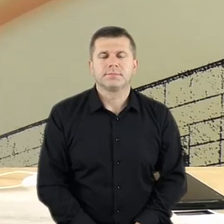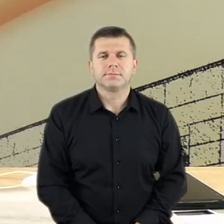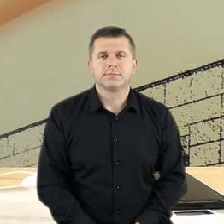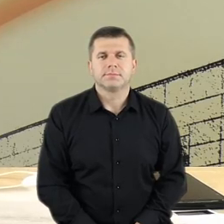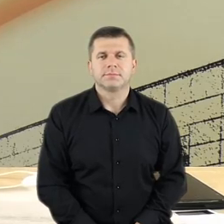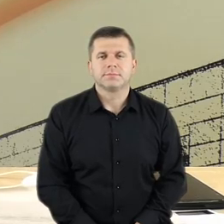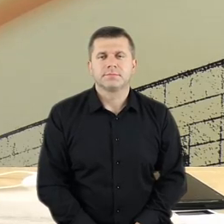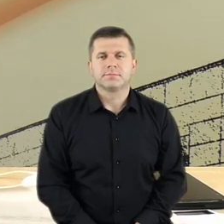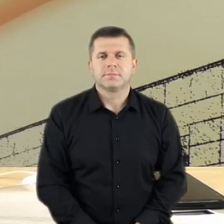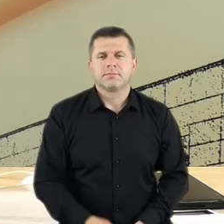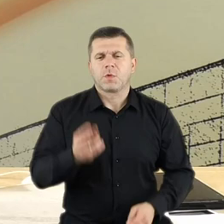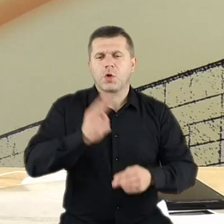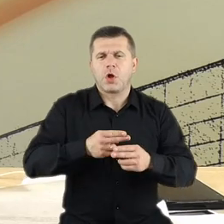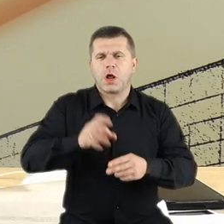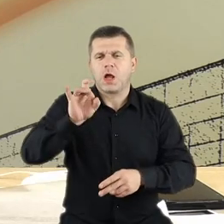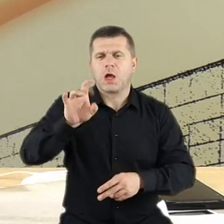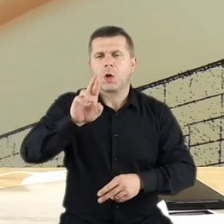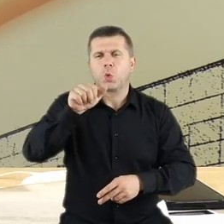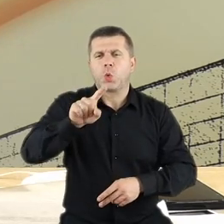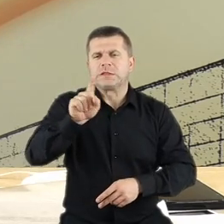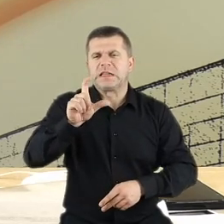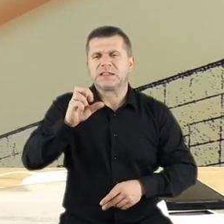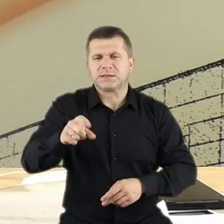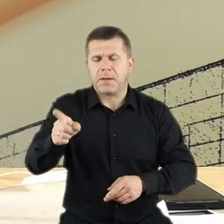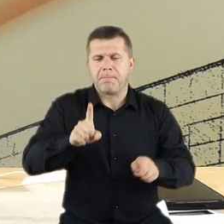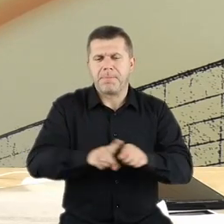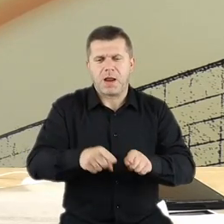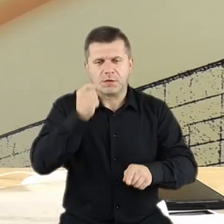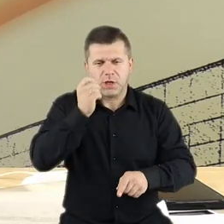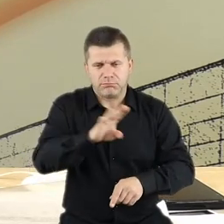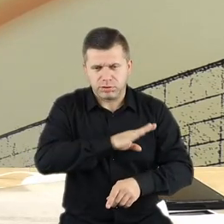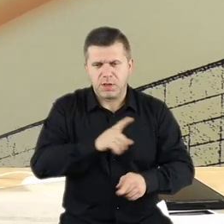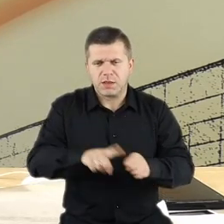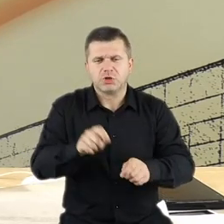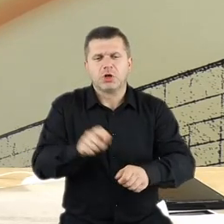na gruźlicę umarł brat dziadka i chrzestny babci